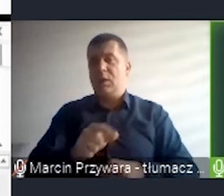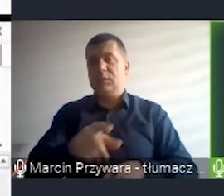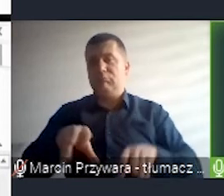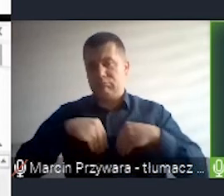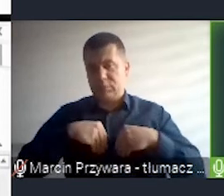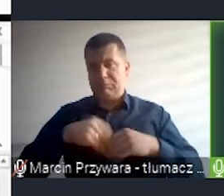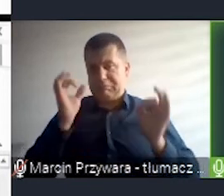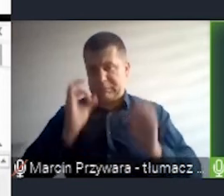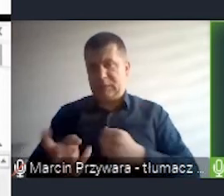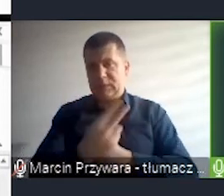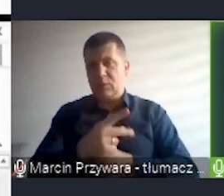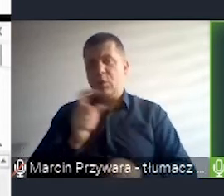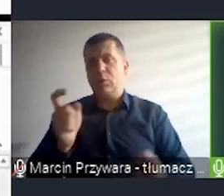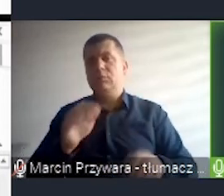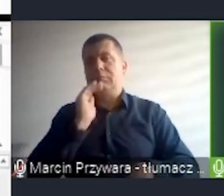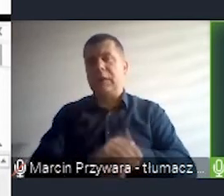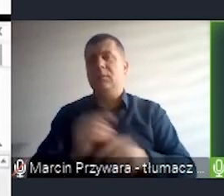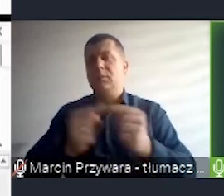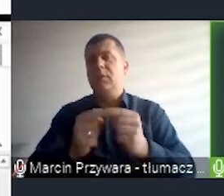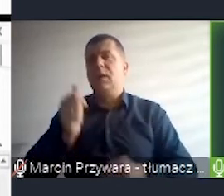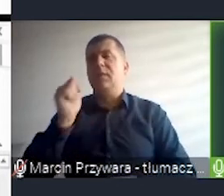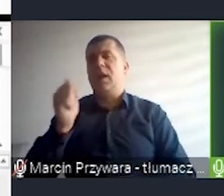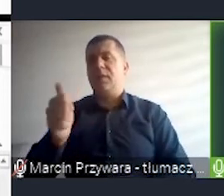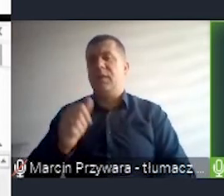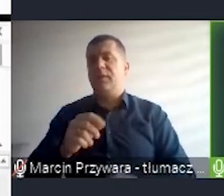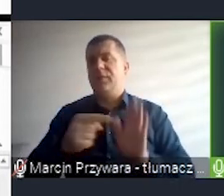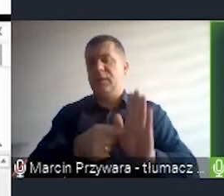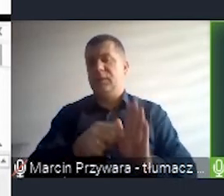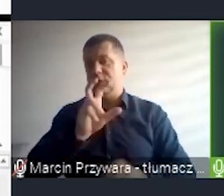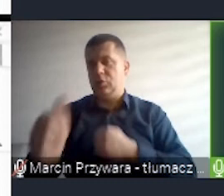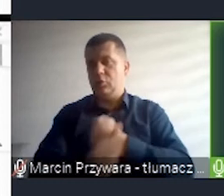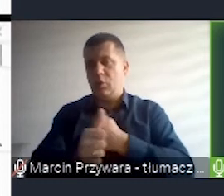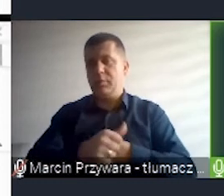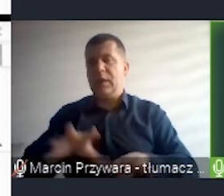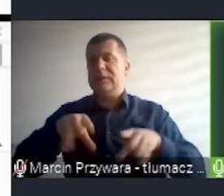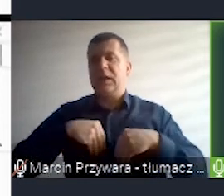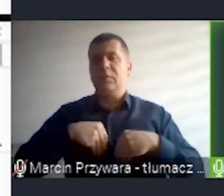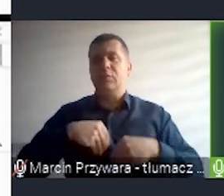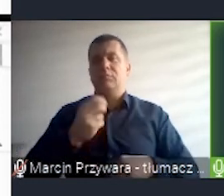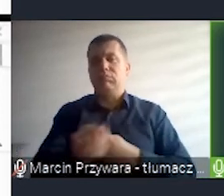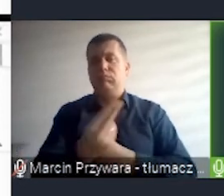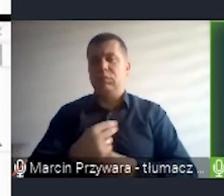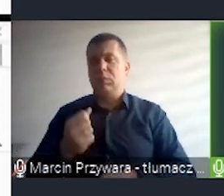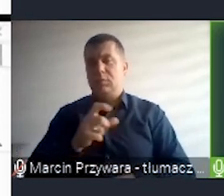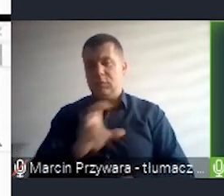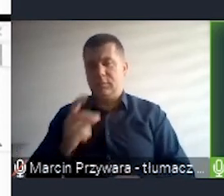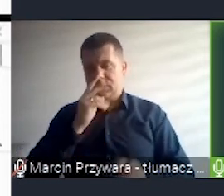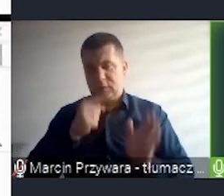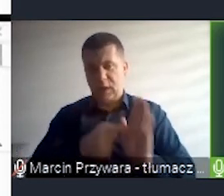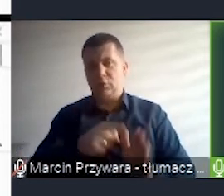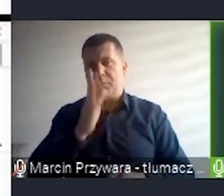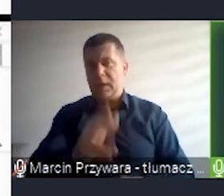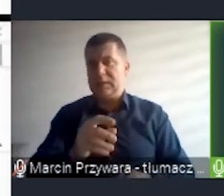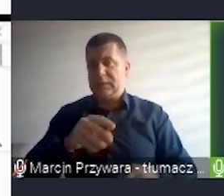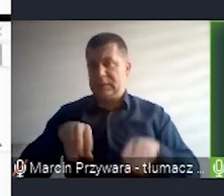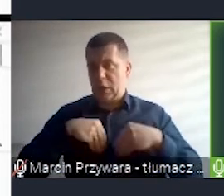zgodnie z wytycznymi kwalifikowalności, a przede wszystkim, czy dokumenty zaangażowania wskazują na to, że to będzie zatrudnienie